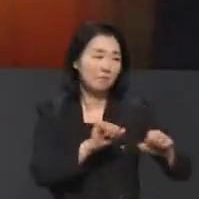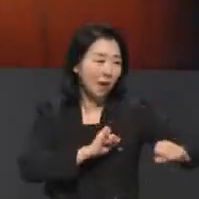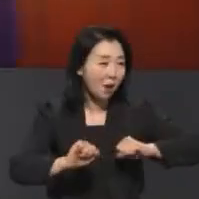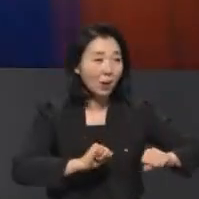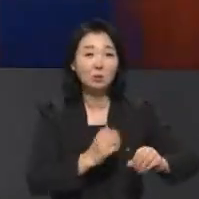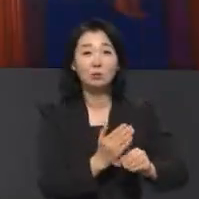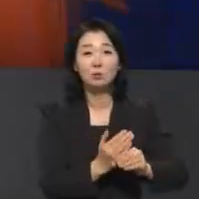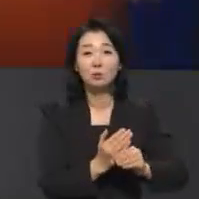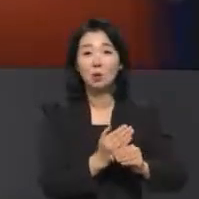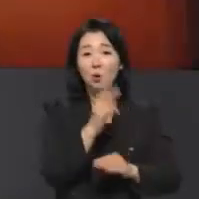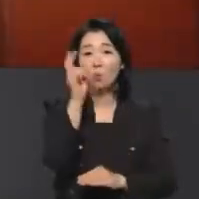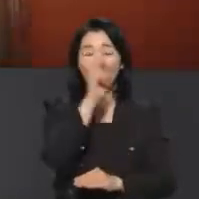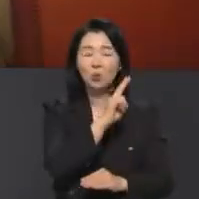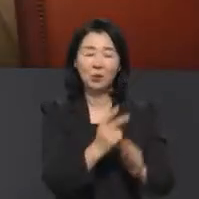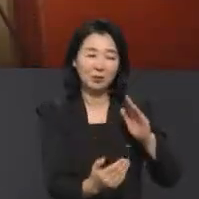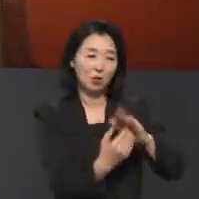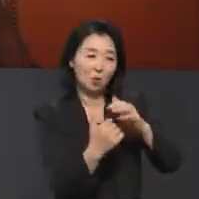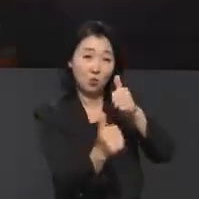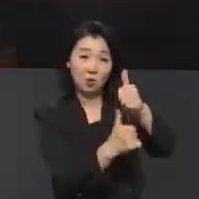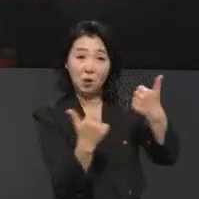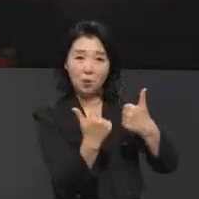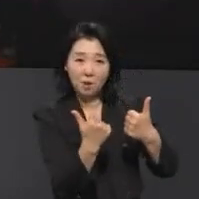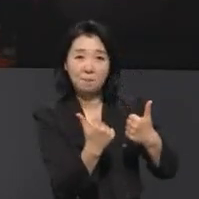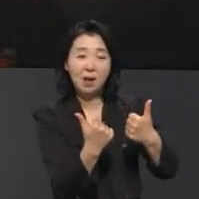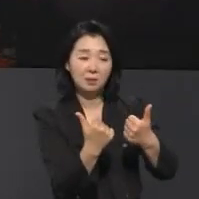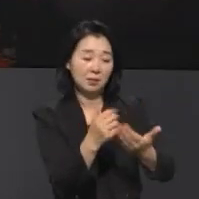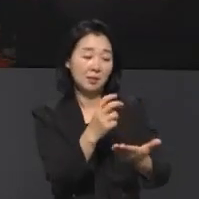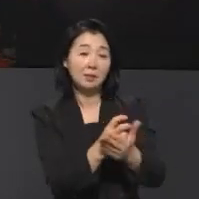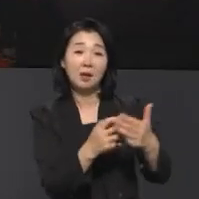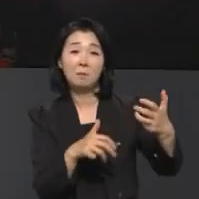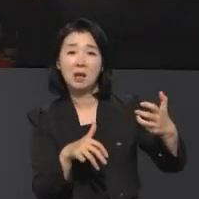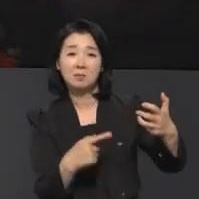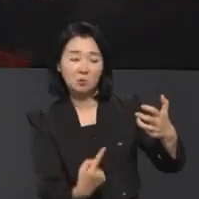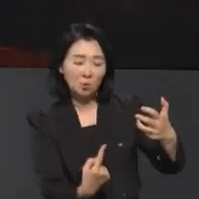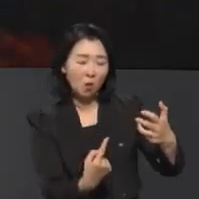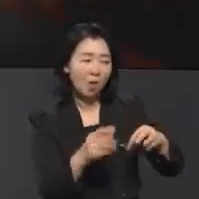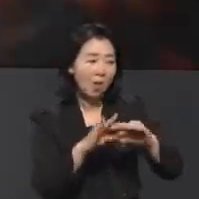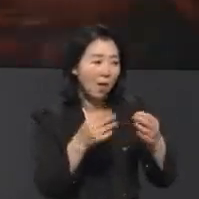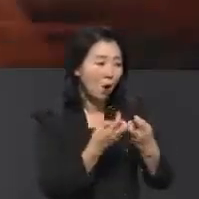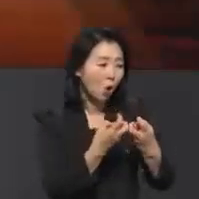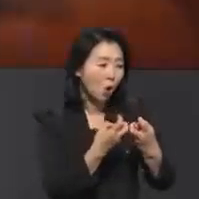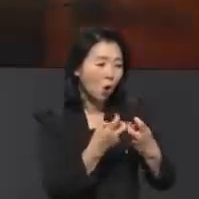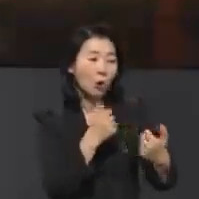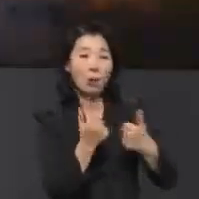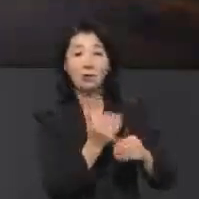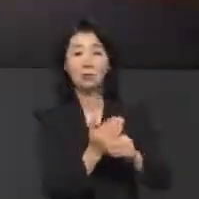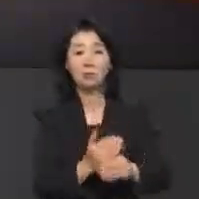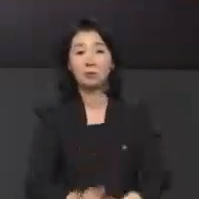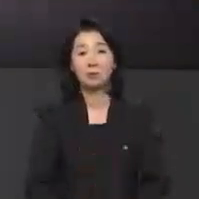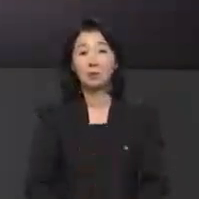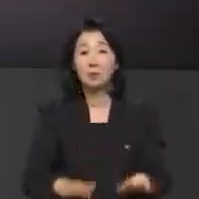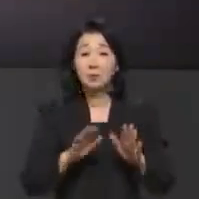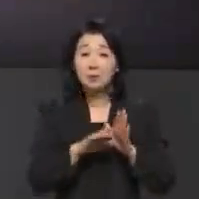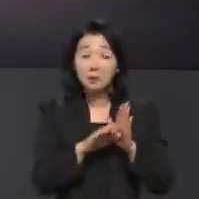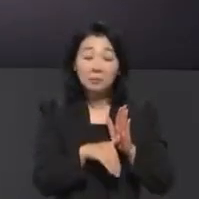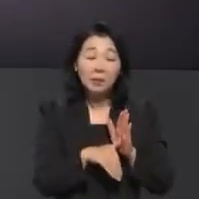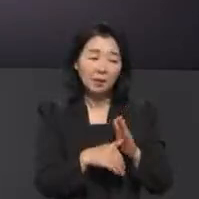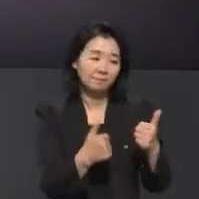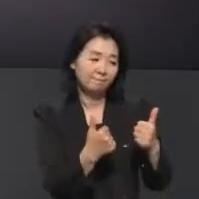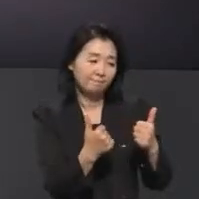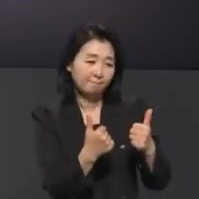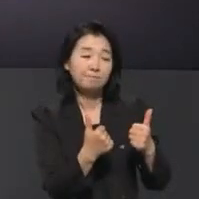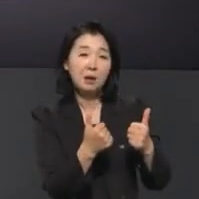있습니다. 오늘 오전 긴급 최고위를 열고 당헌 80조 유권 해석을 당무위에서 논의하기로 했고요. 지금 이 시각 그